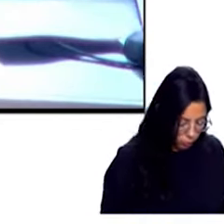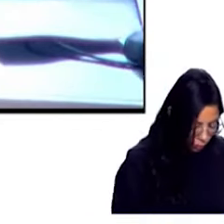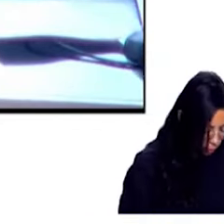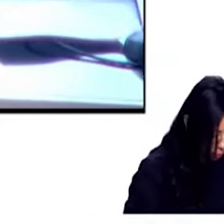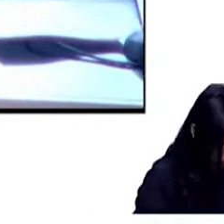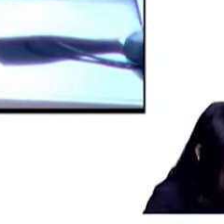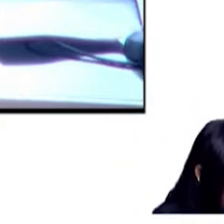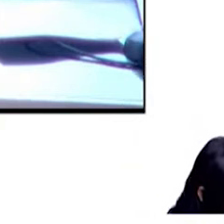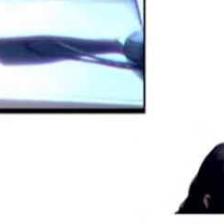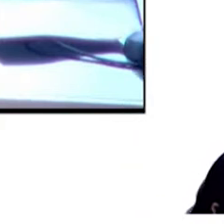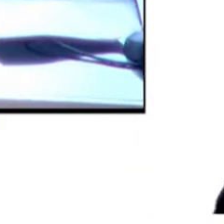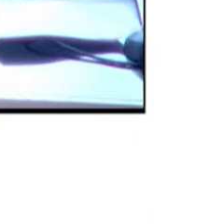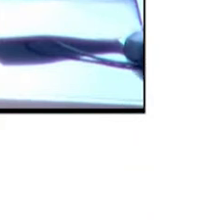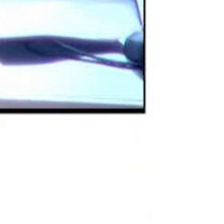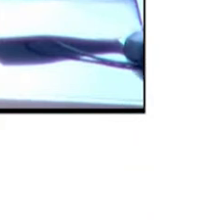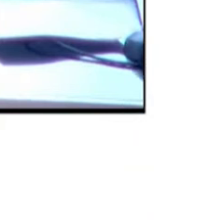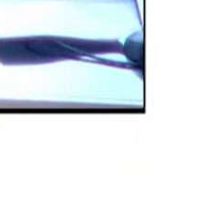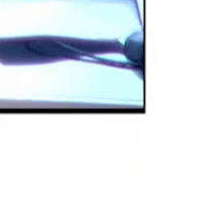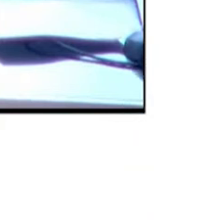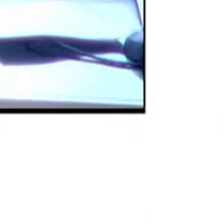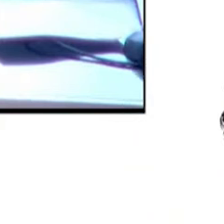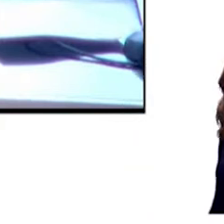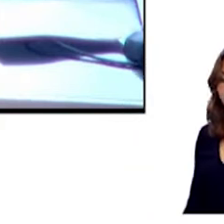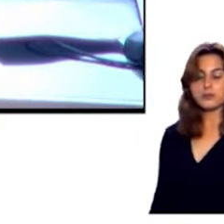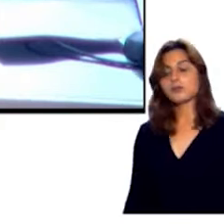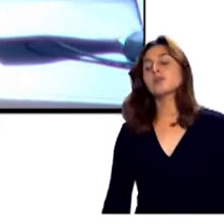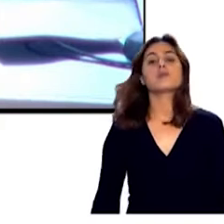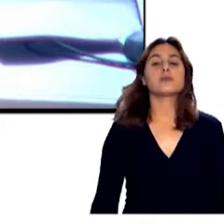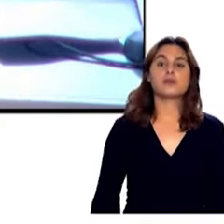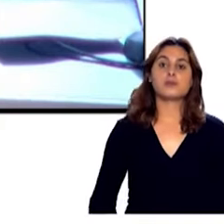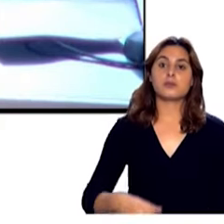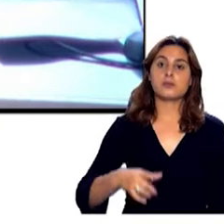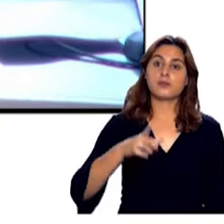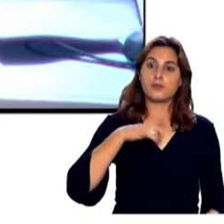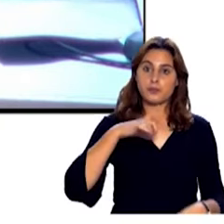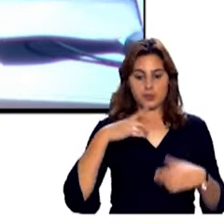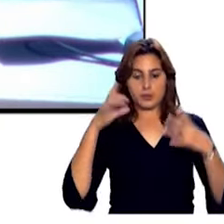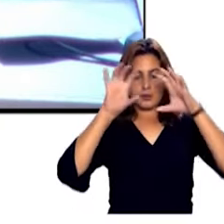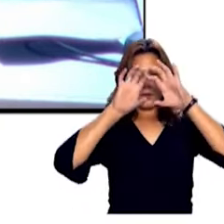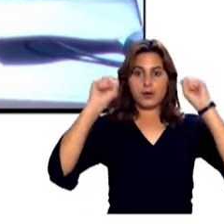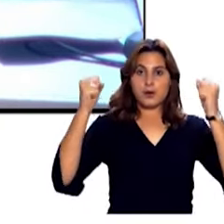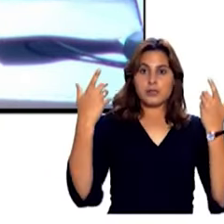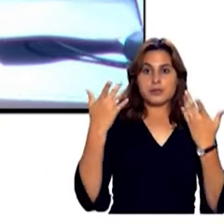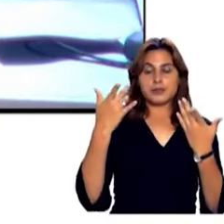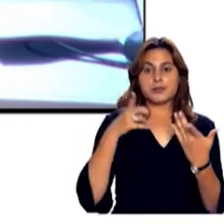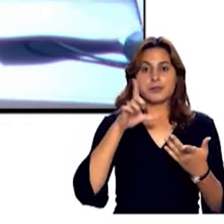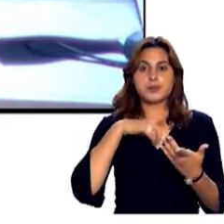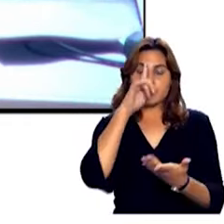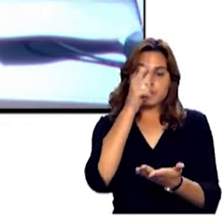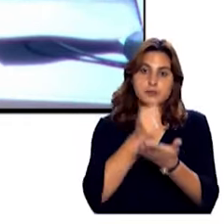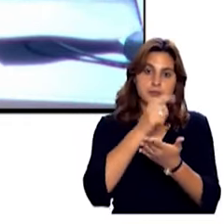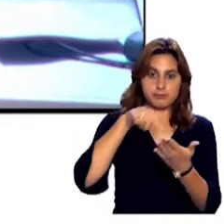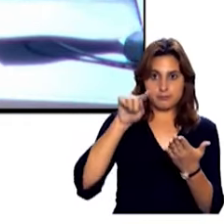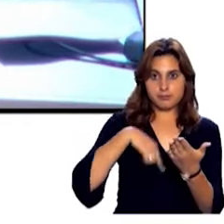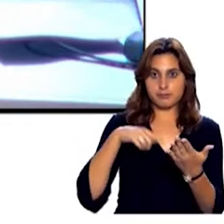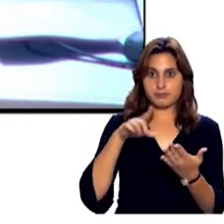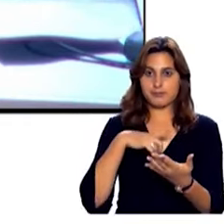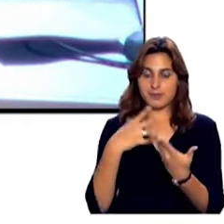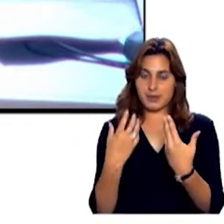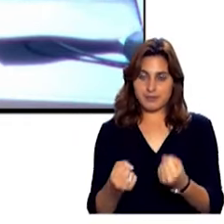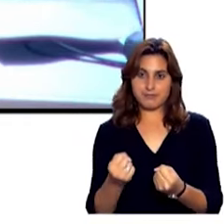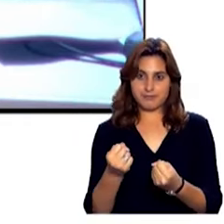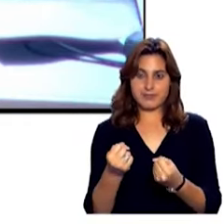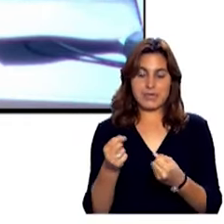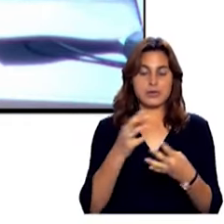exemple les décisions de non admission les décision de non admission Elle représente 30 % des